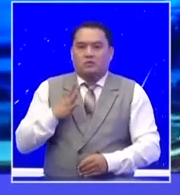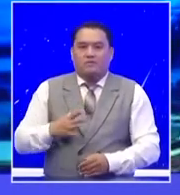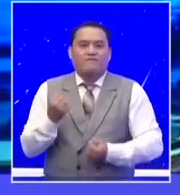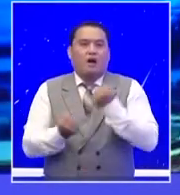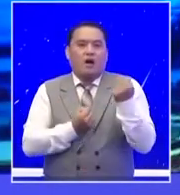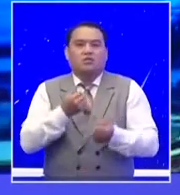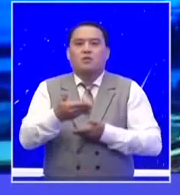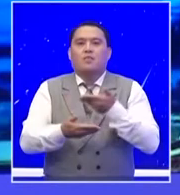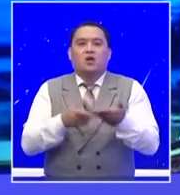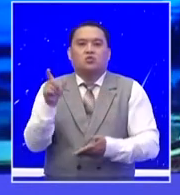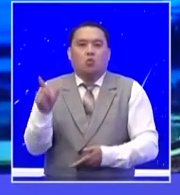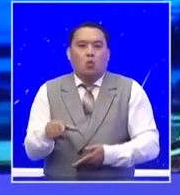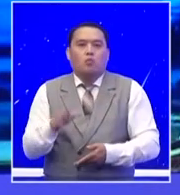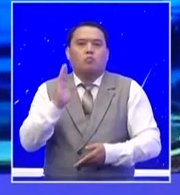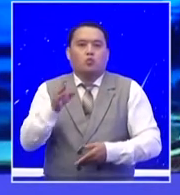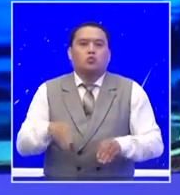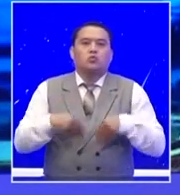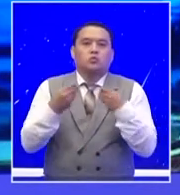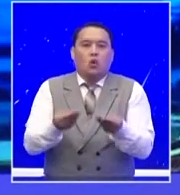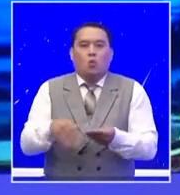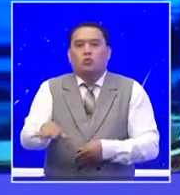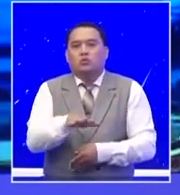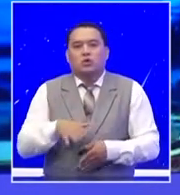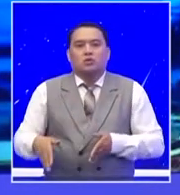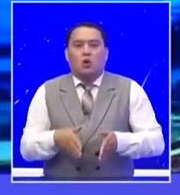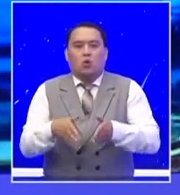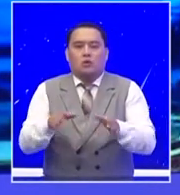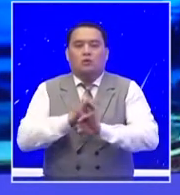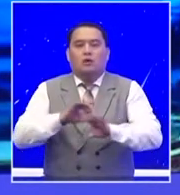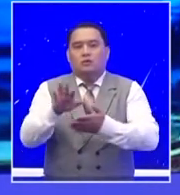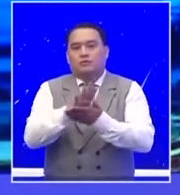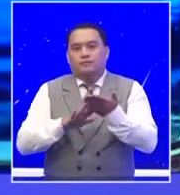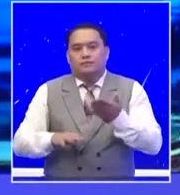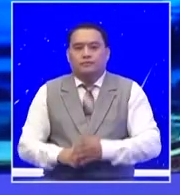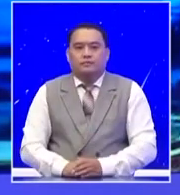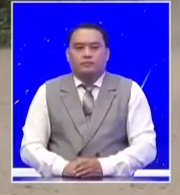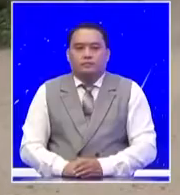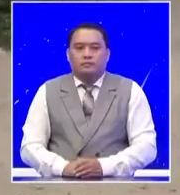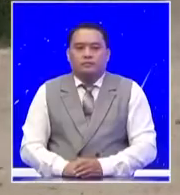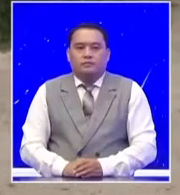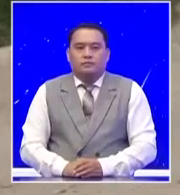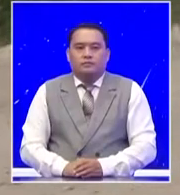водители и пешеходы. Когда будет сдан злополучный участок дороги, узнавали наши корреспонденты.